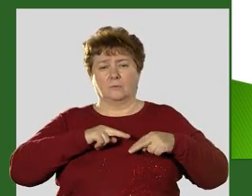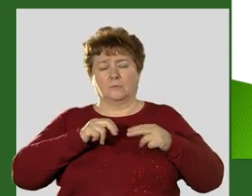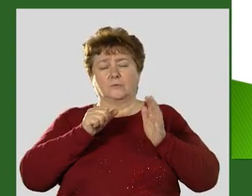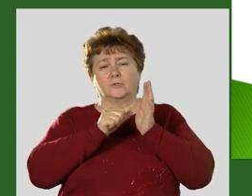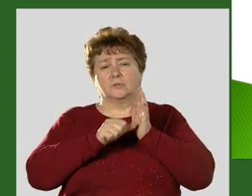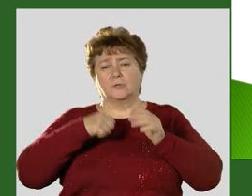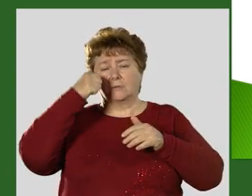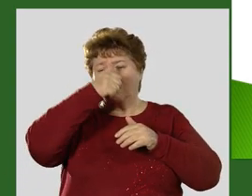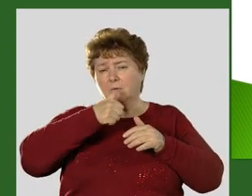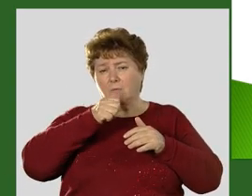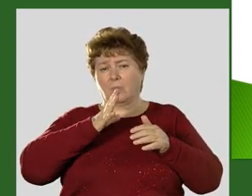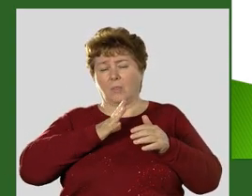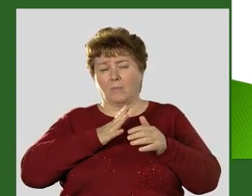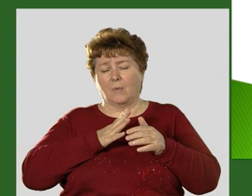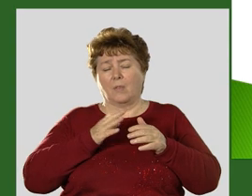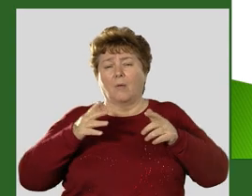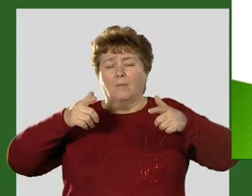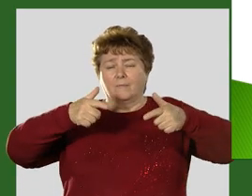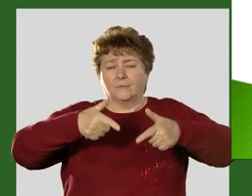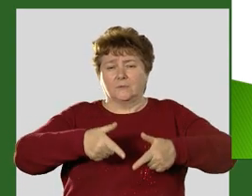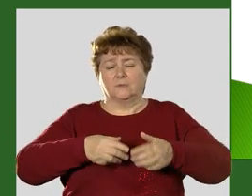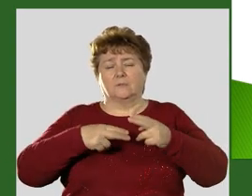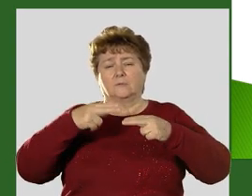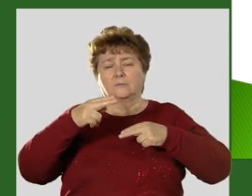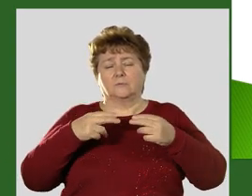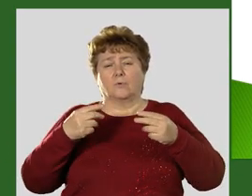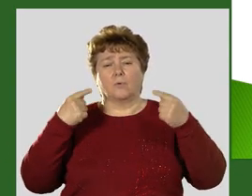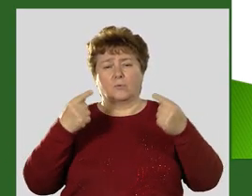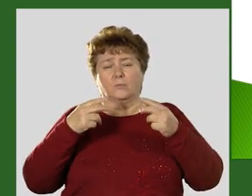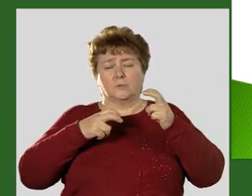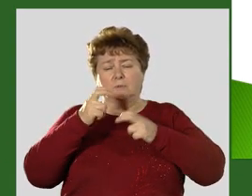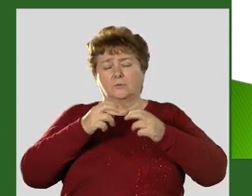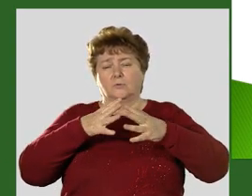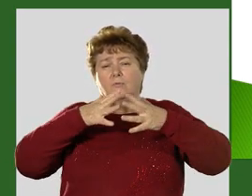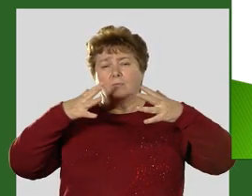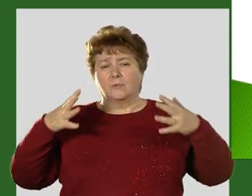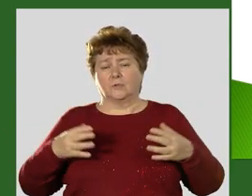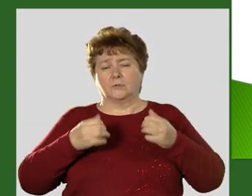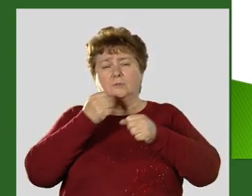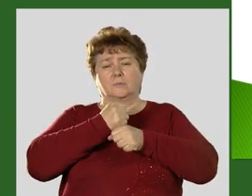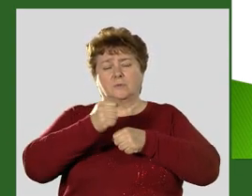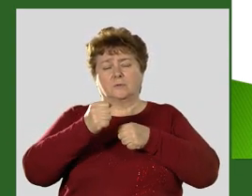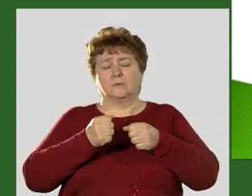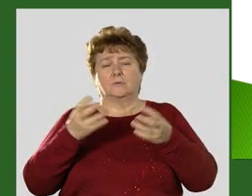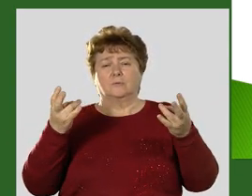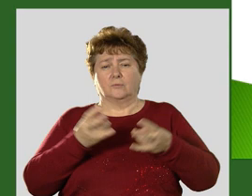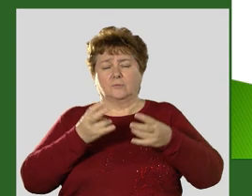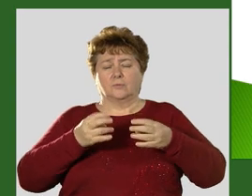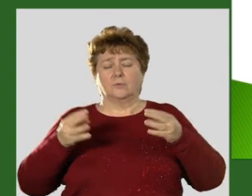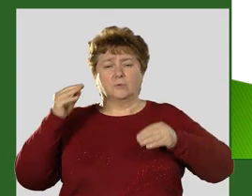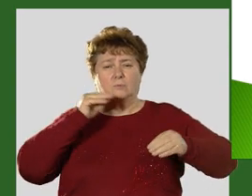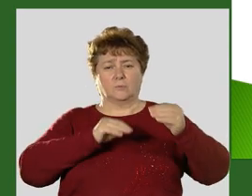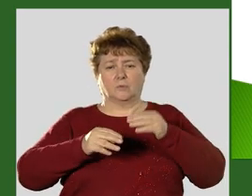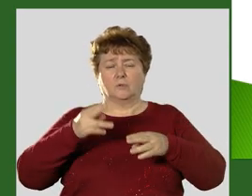наблюдались в 60-е годы. Были введены в строй крупные заводы, что увеличило производство необходимого